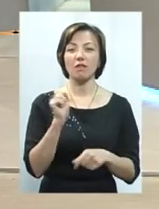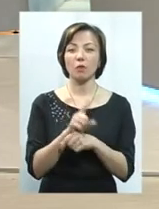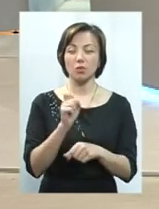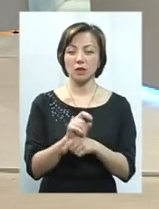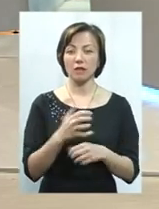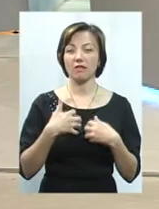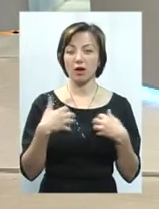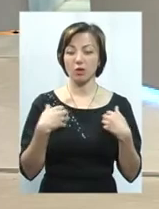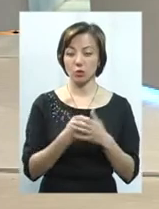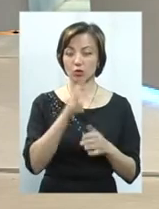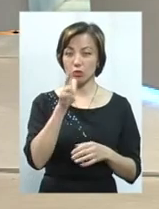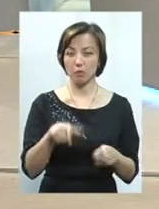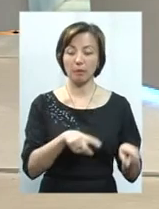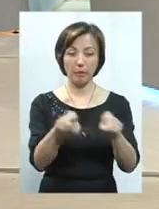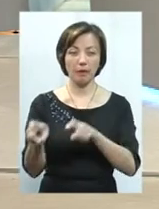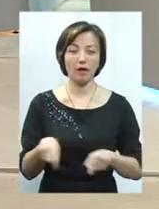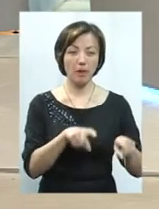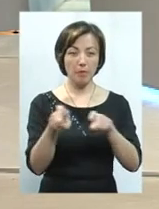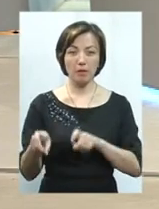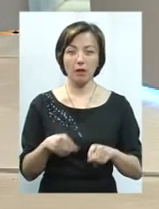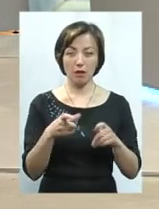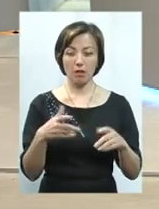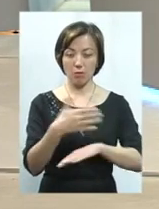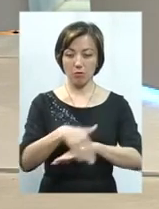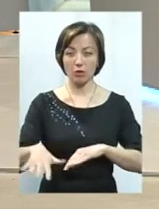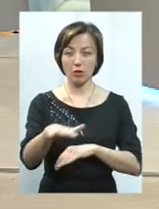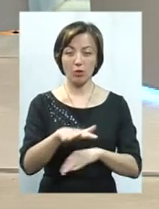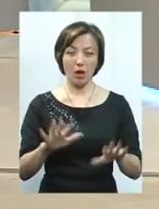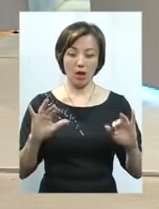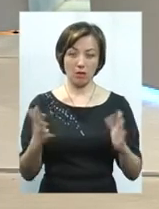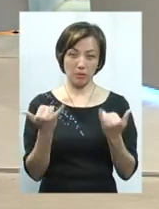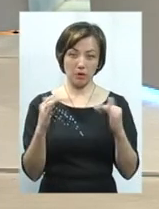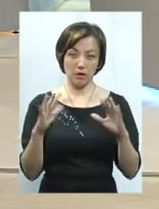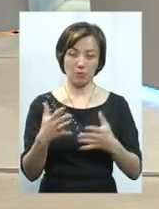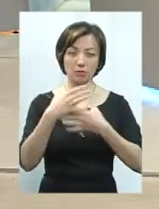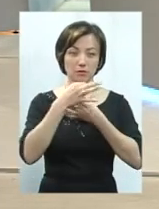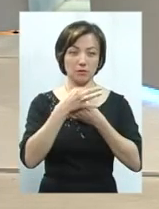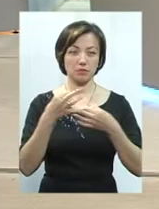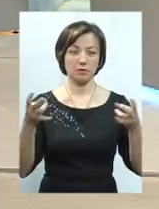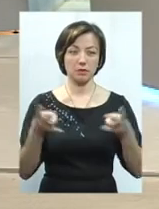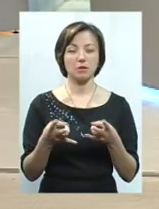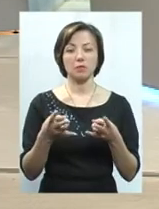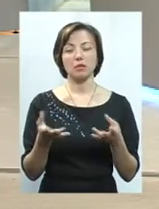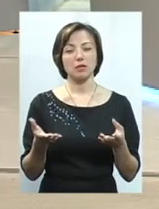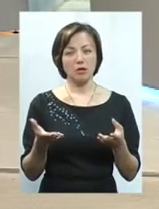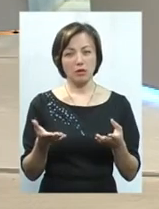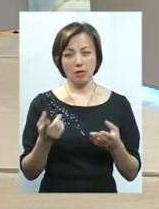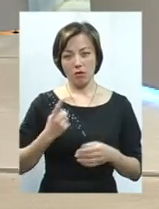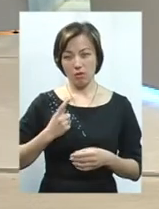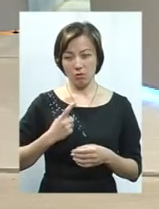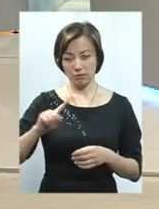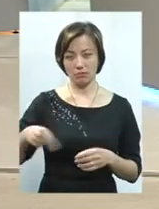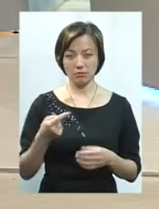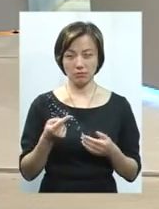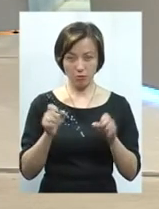Тобто тварина до 3 років бігала вільно по будинку, там, по території, а тепер треба від неї вимагають, щоб вона вже була охоронцем.